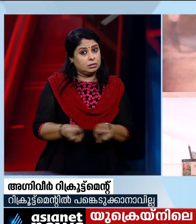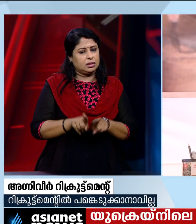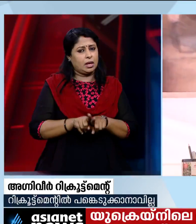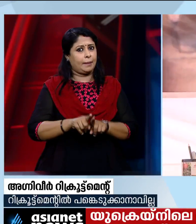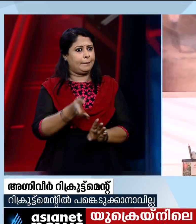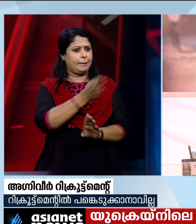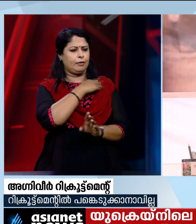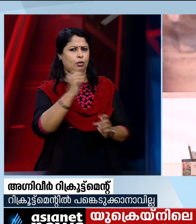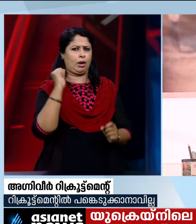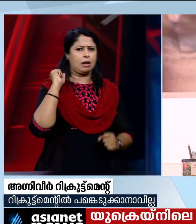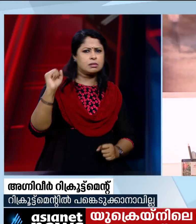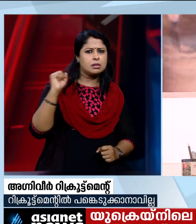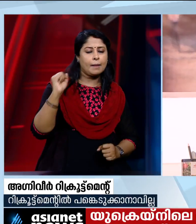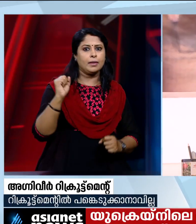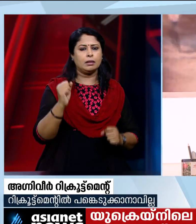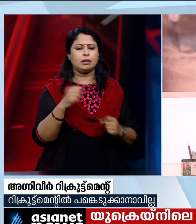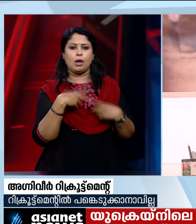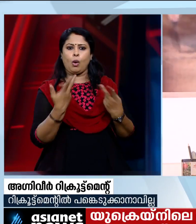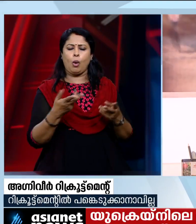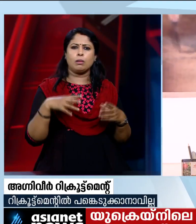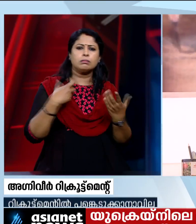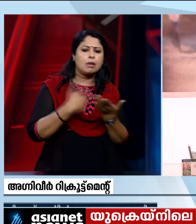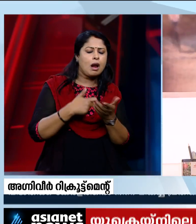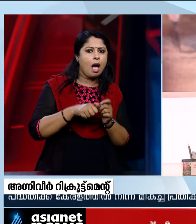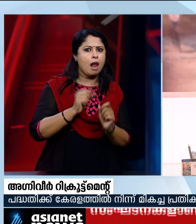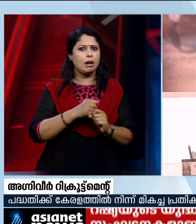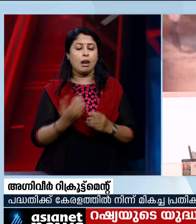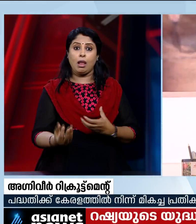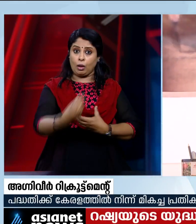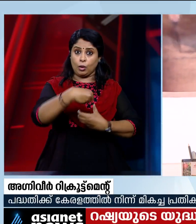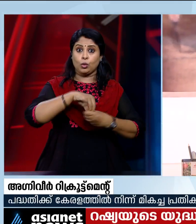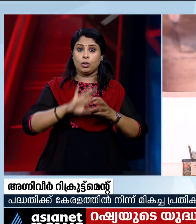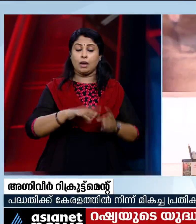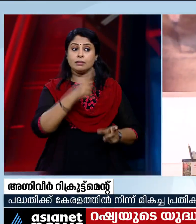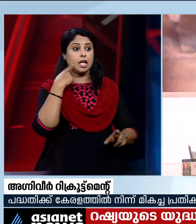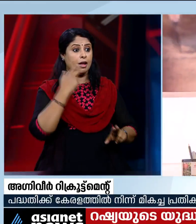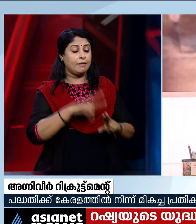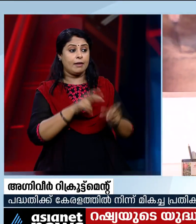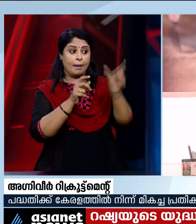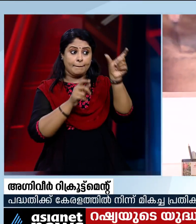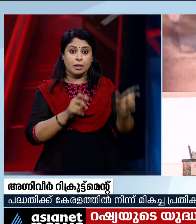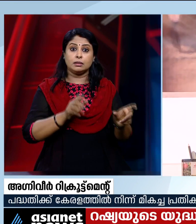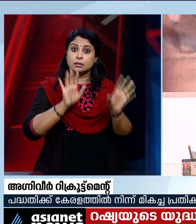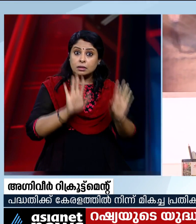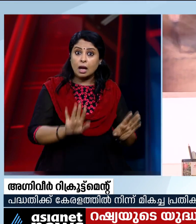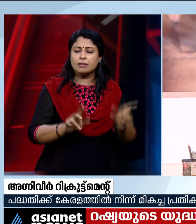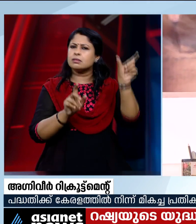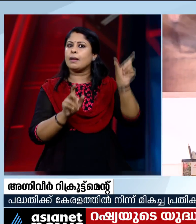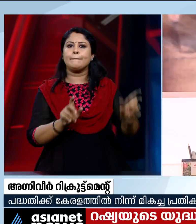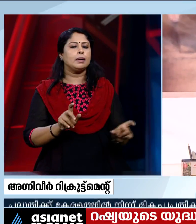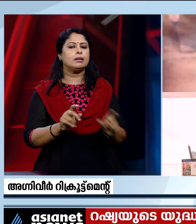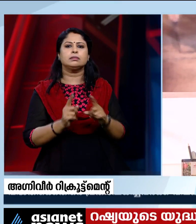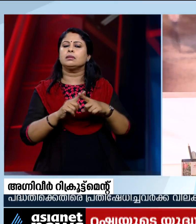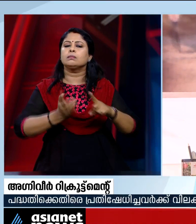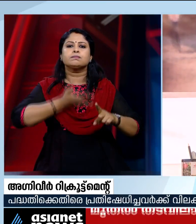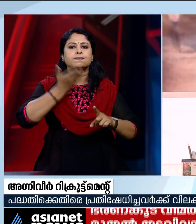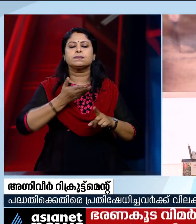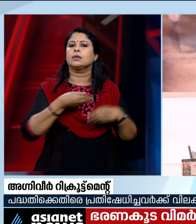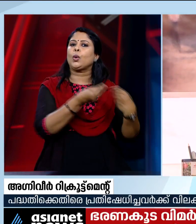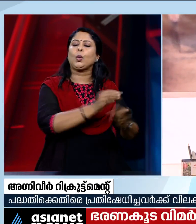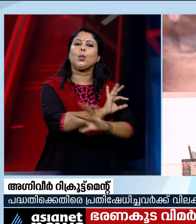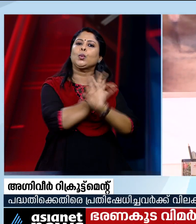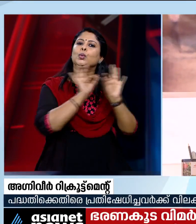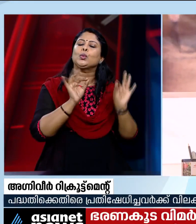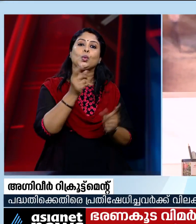പ്രതിഷേധ സമരത്തിലോ അല്ലെങ്കിൽ വല്ല ധർണയിലും ഭാഗമായിട്ടുണ്ടോ, അത് കൺഫേം ചെയ്തതിന് ശേഷം മാത്രമേ അദ്ദേഹത്തിന് ഞങ്ങൾ ട്രെയിനിങ്ങിന്